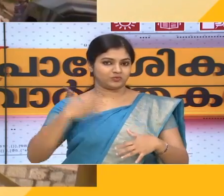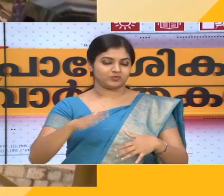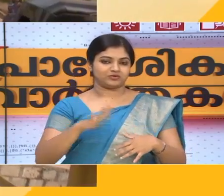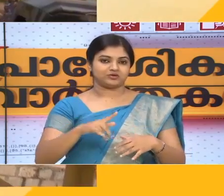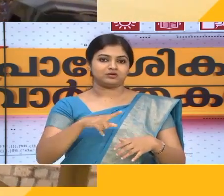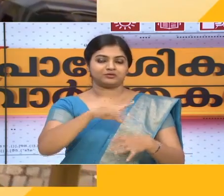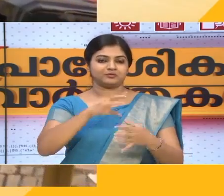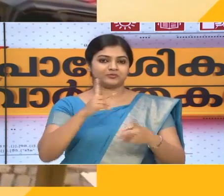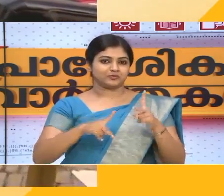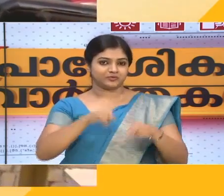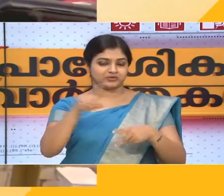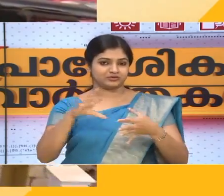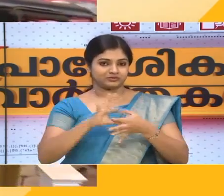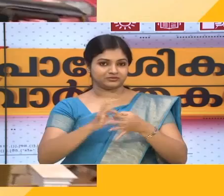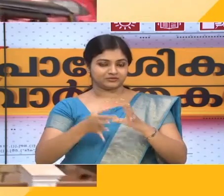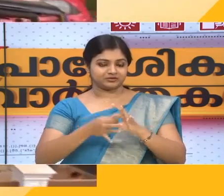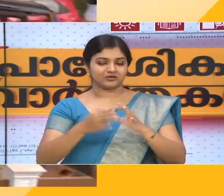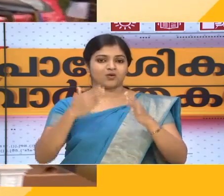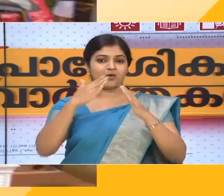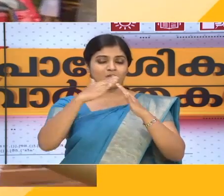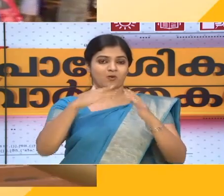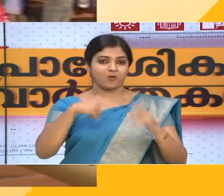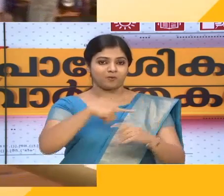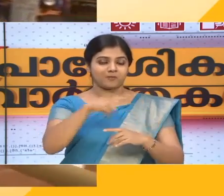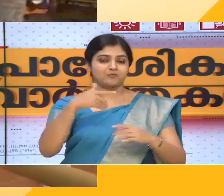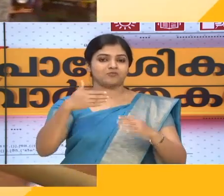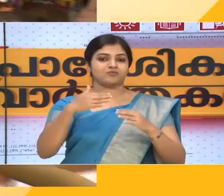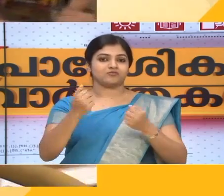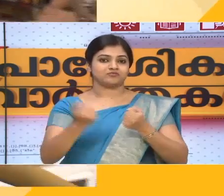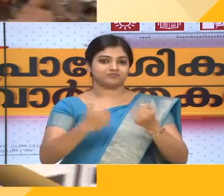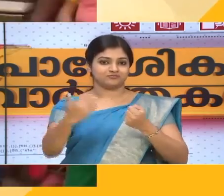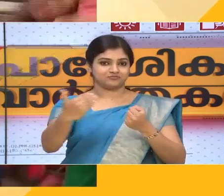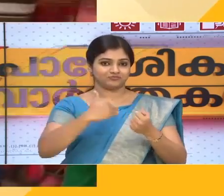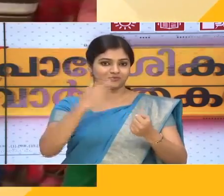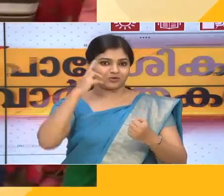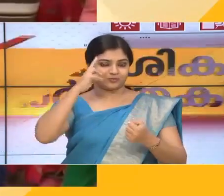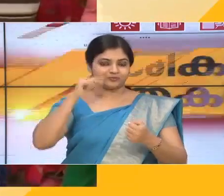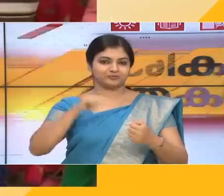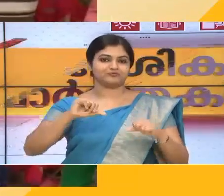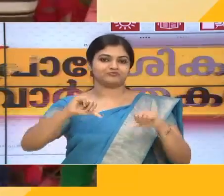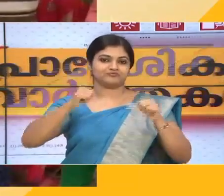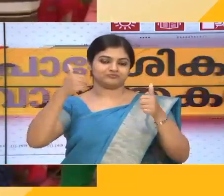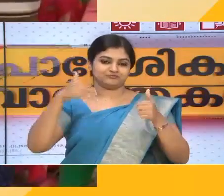കരുത്തിൽ വീടുകളിലേക്ക് വാഹനമെത്തുക എന്ന ഇവരുടെ സ്വപ്നം യാഥാർത്ഥ്യമായി.